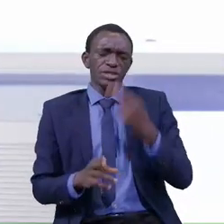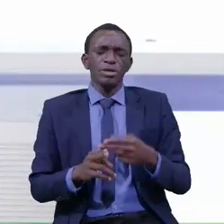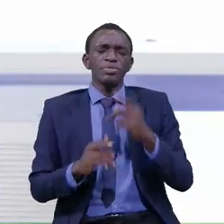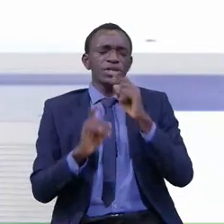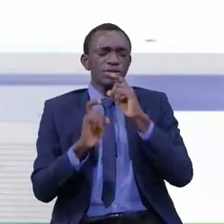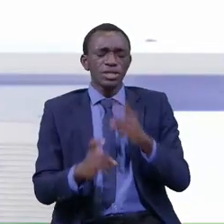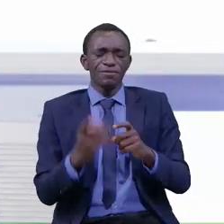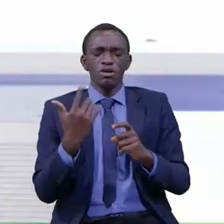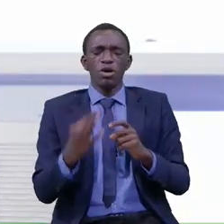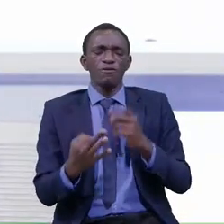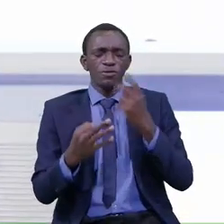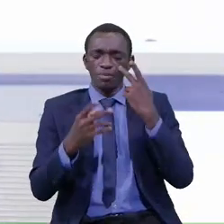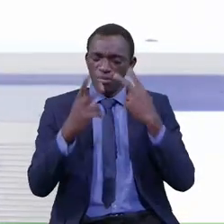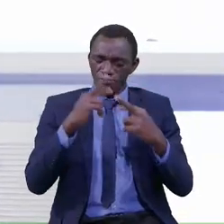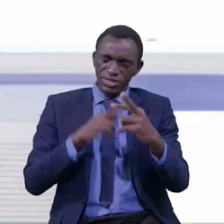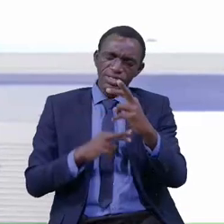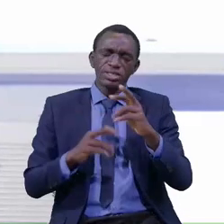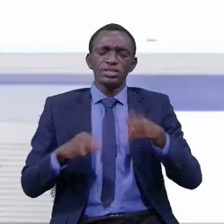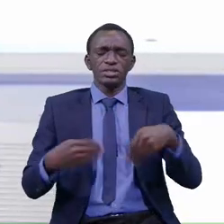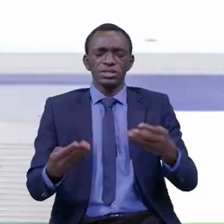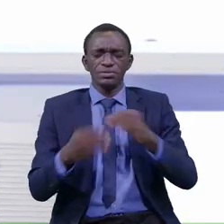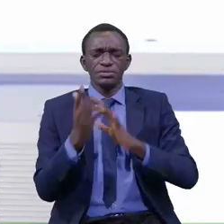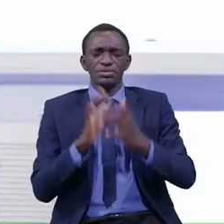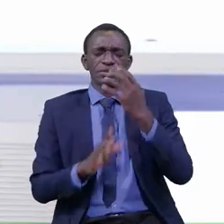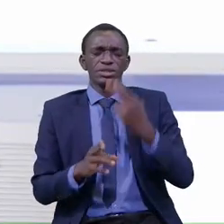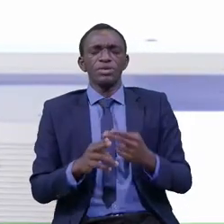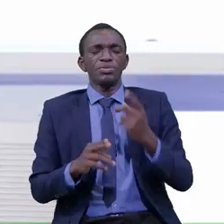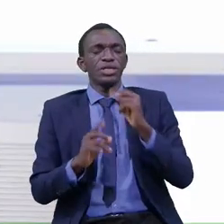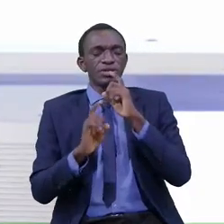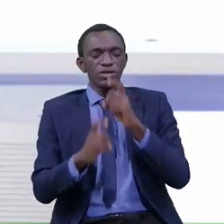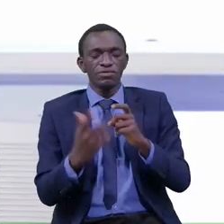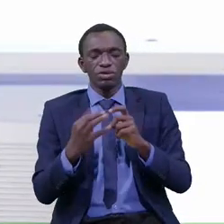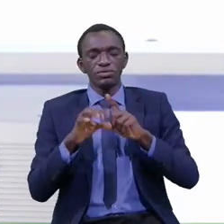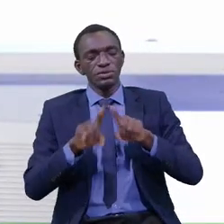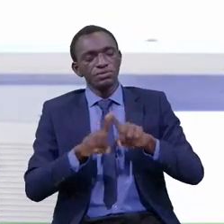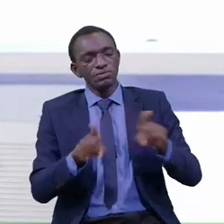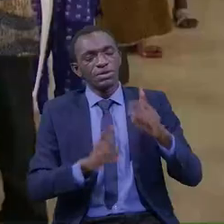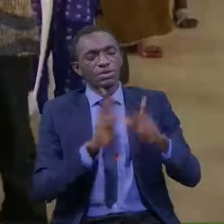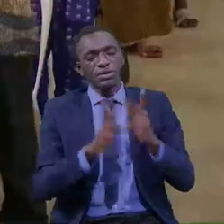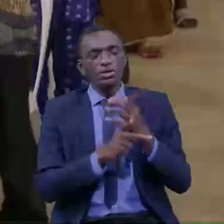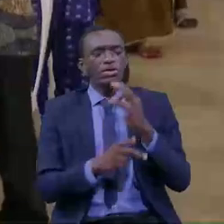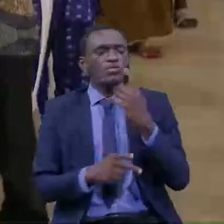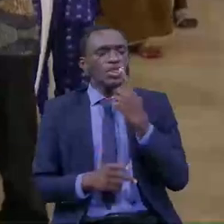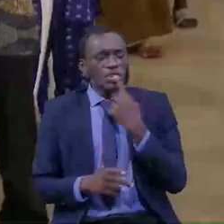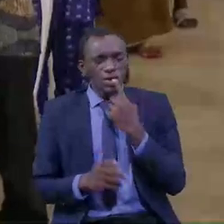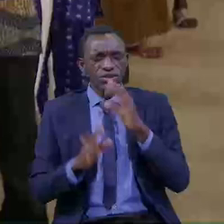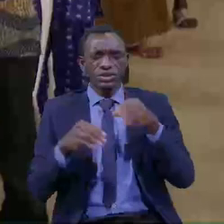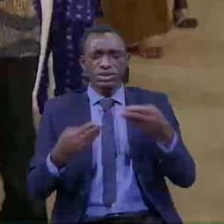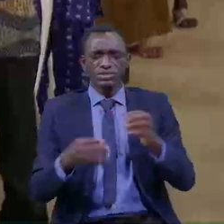prophétie, les dons de différents types de langues, les dons